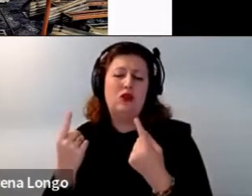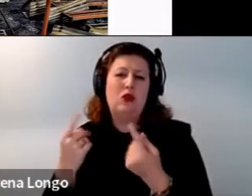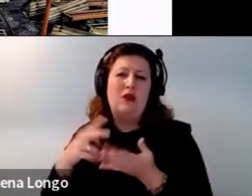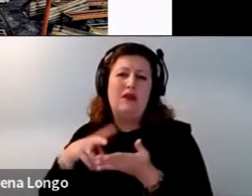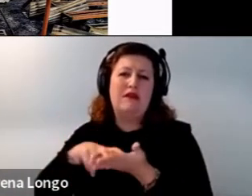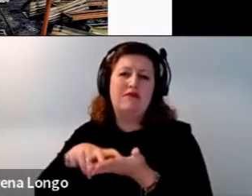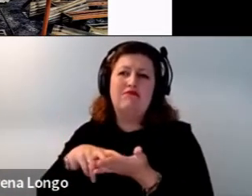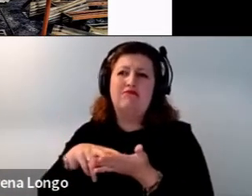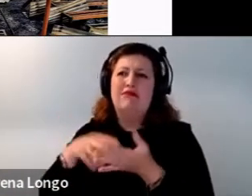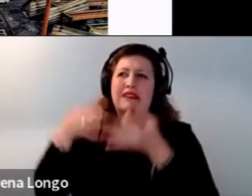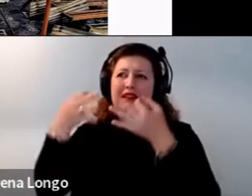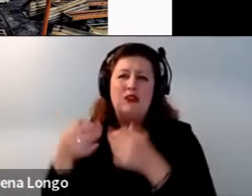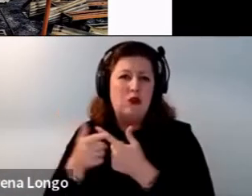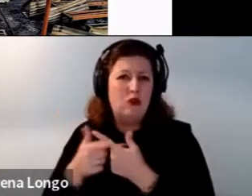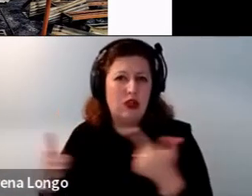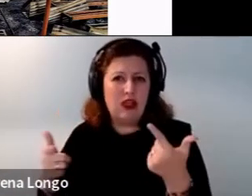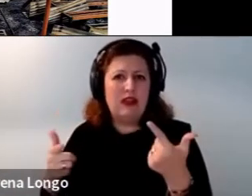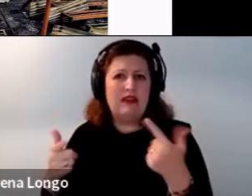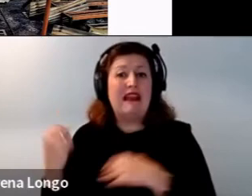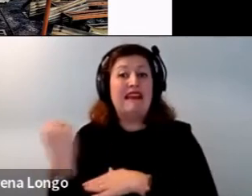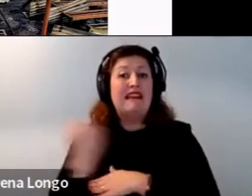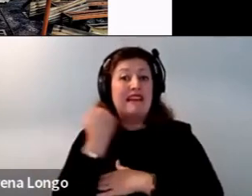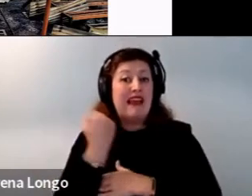un minimo di dotazioni e di servizi.